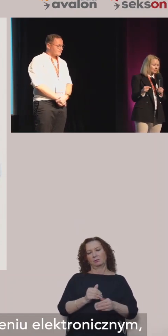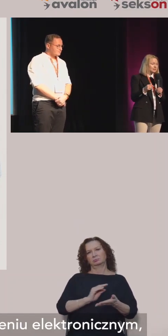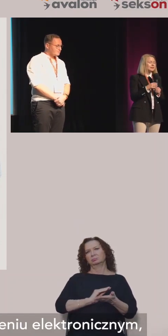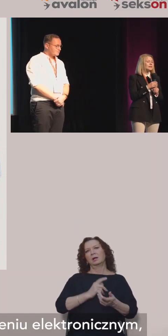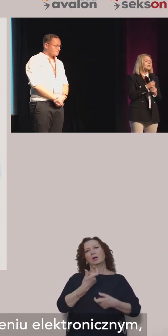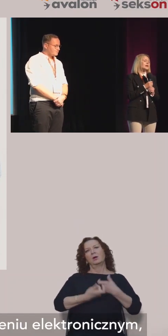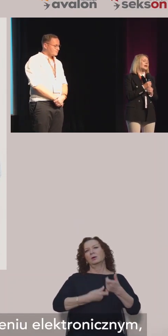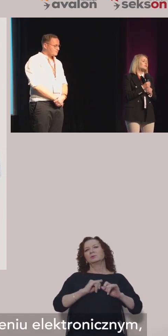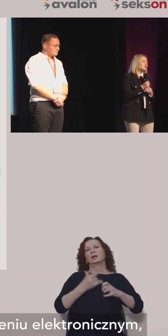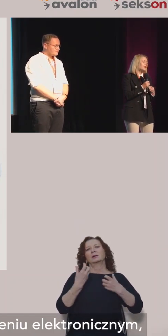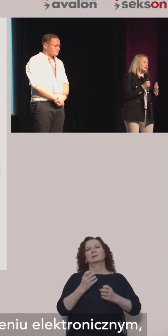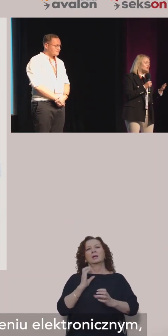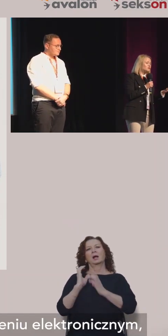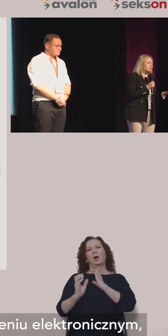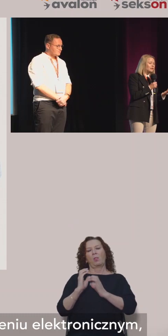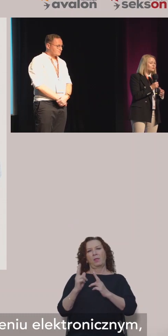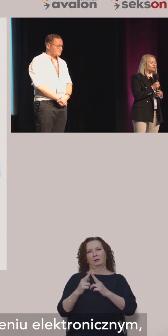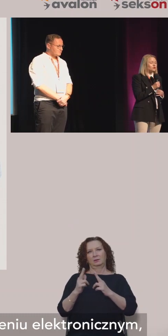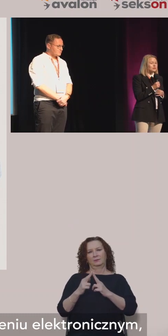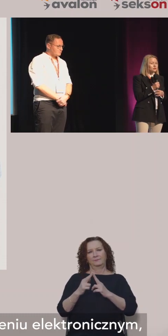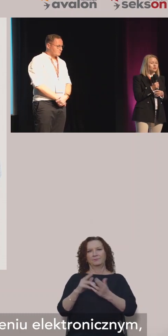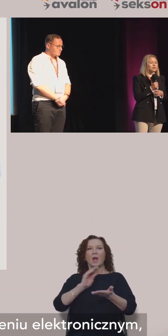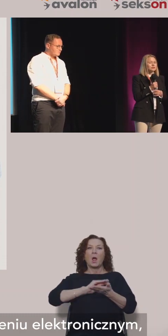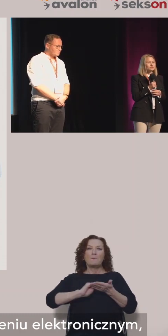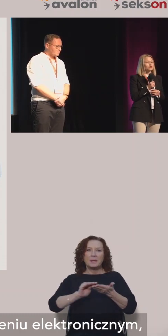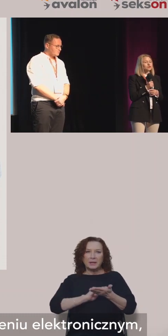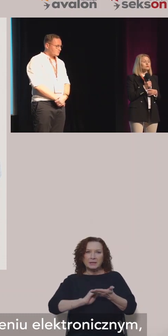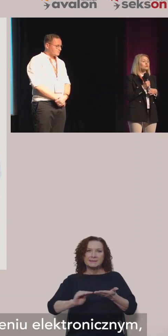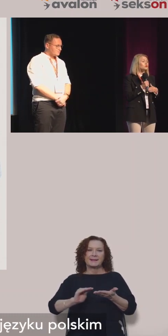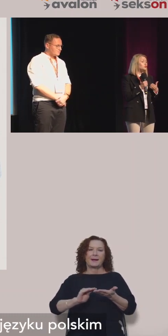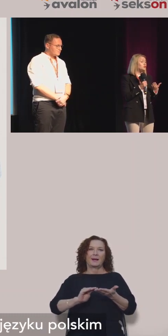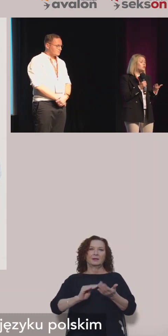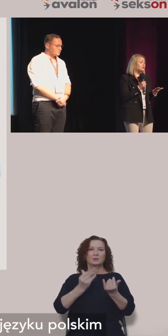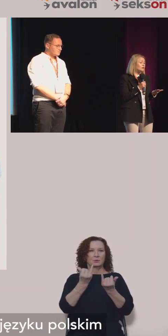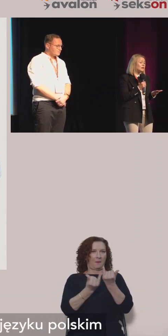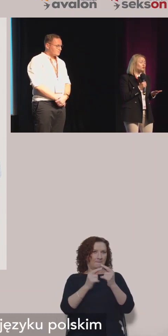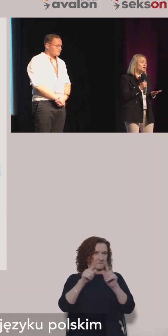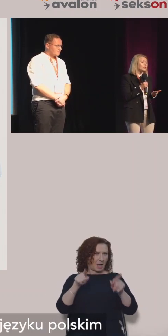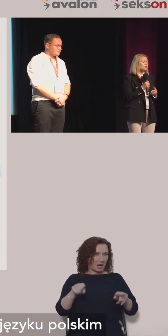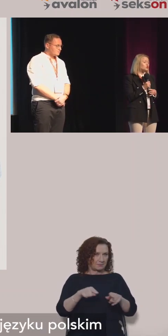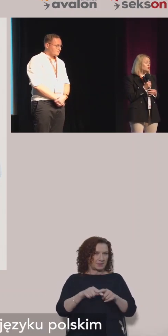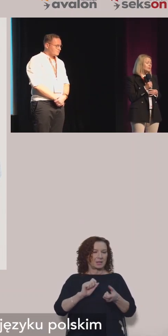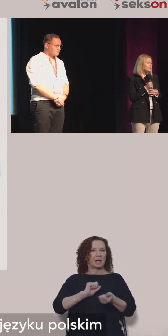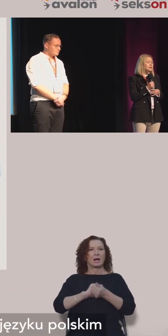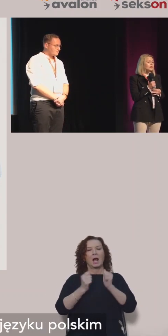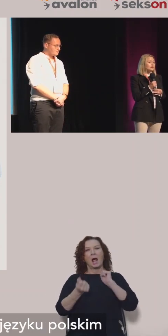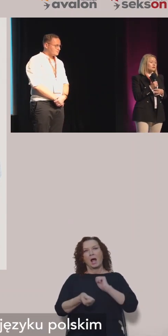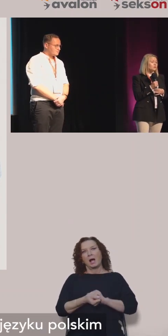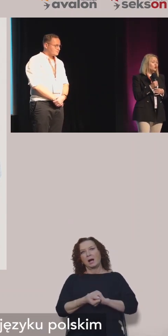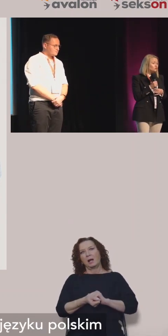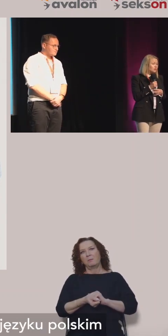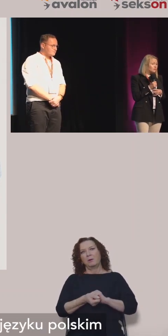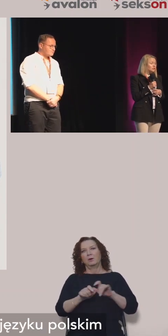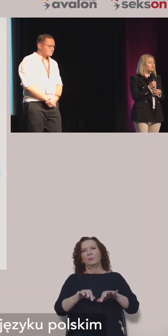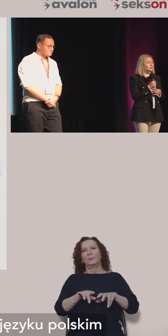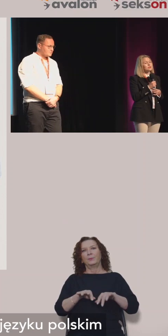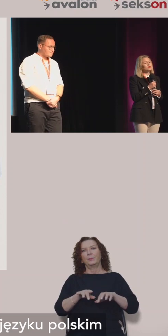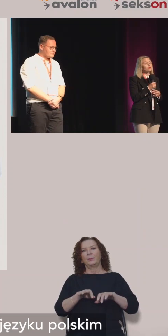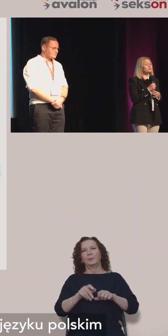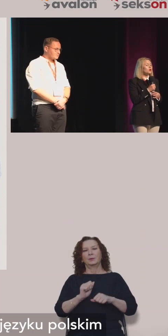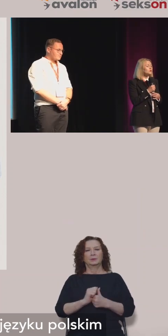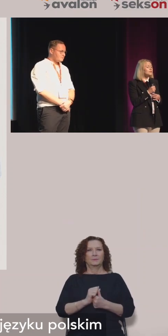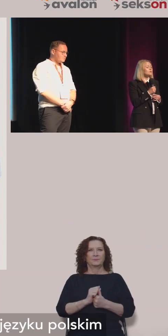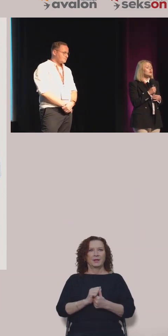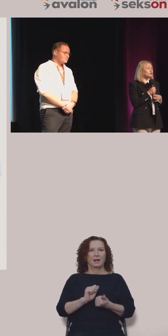na kartce albo na jakimś wybranym urządzeniu elektronicznym, bądź jeżeli osoba głucha na przykład porozumiewa się w